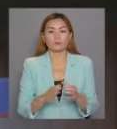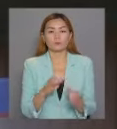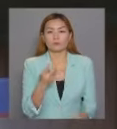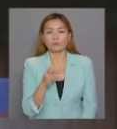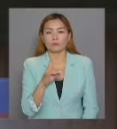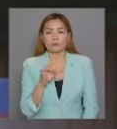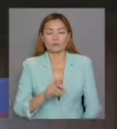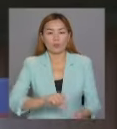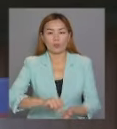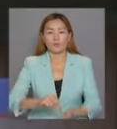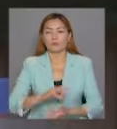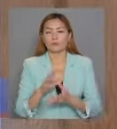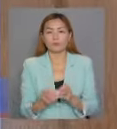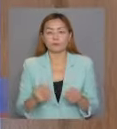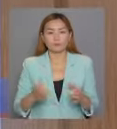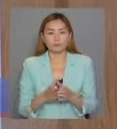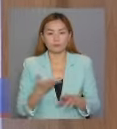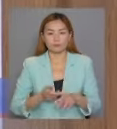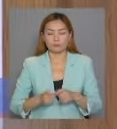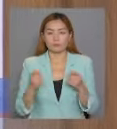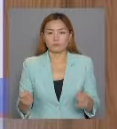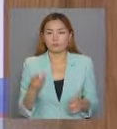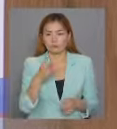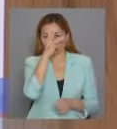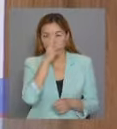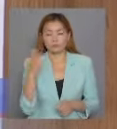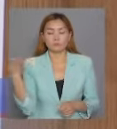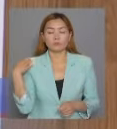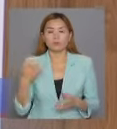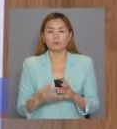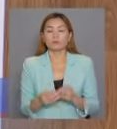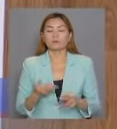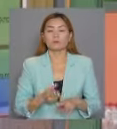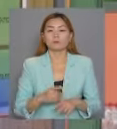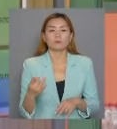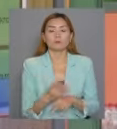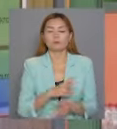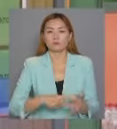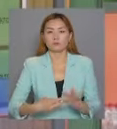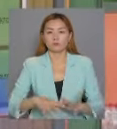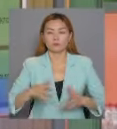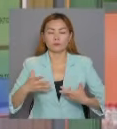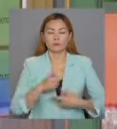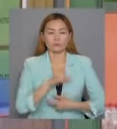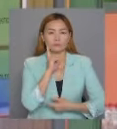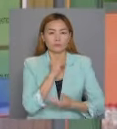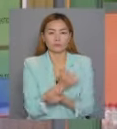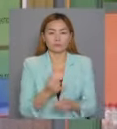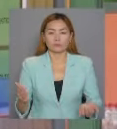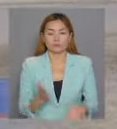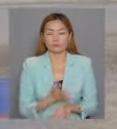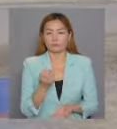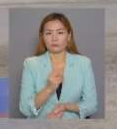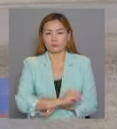«Шанграх», участвовавшая в возведении объекта, была создана 3 месяца назад. Это первый проект неравнодушной молодежи. Кроме